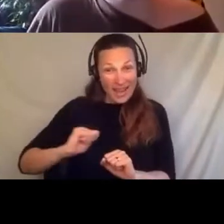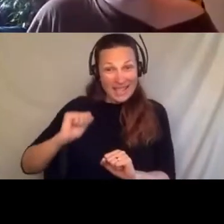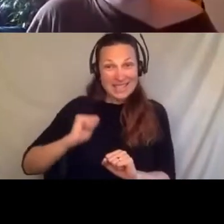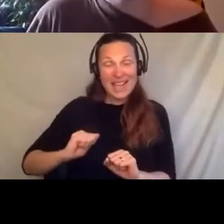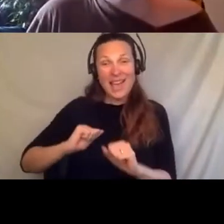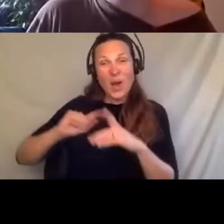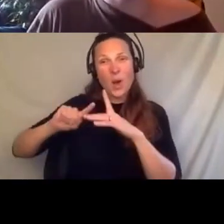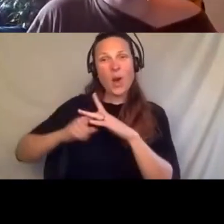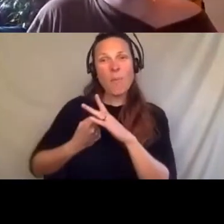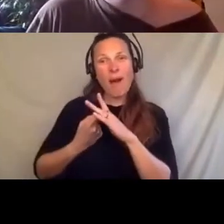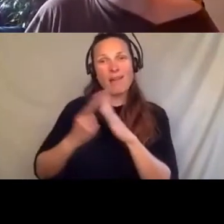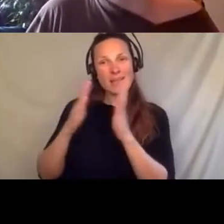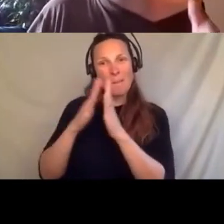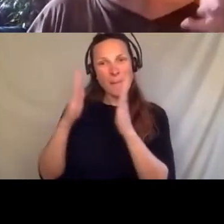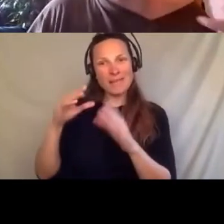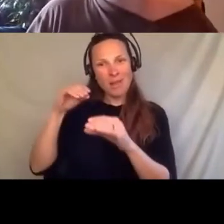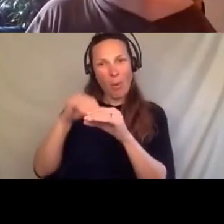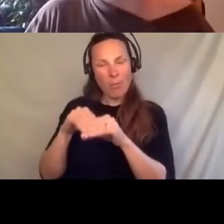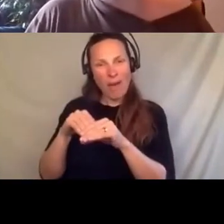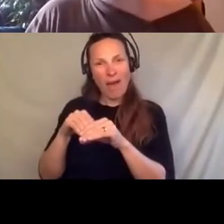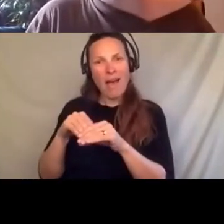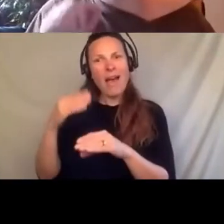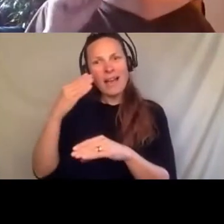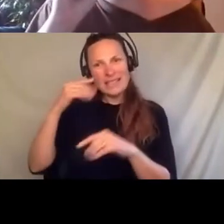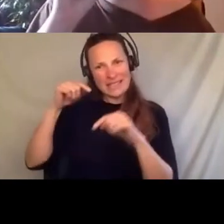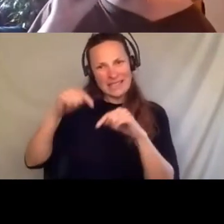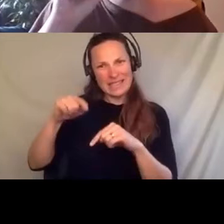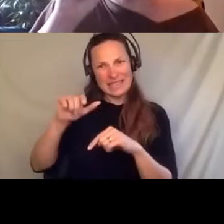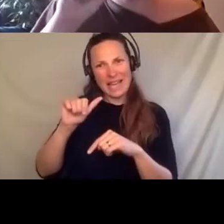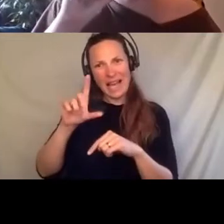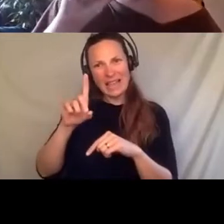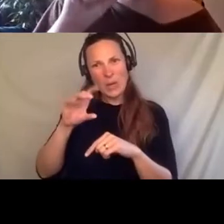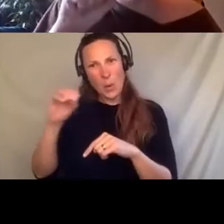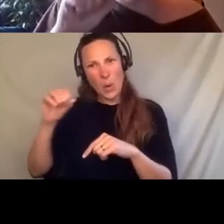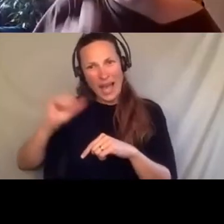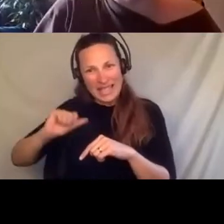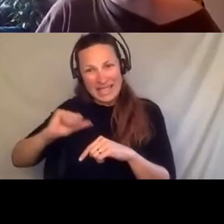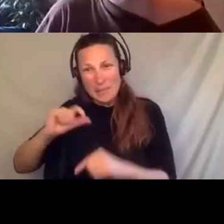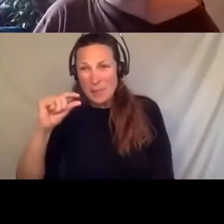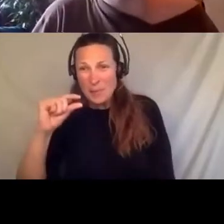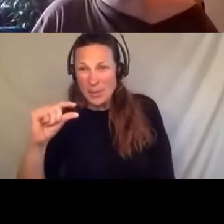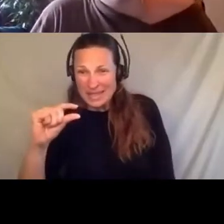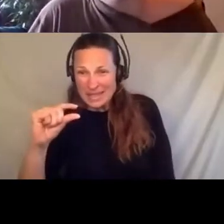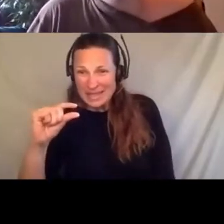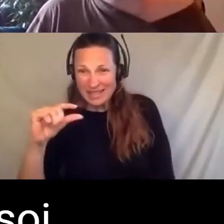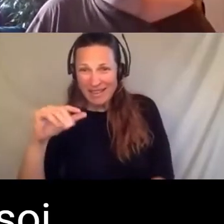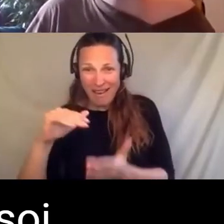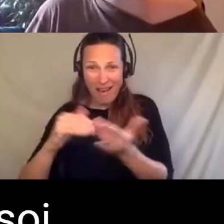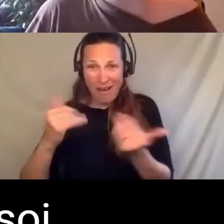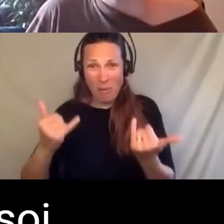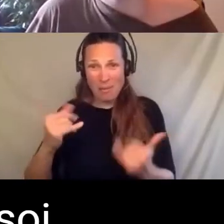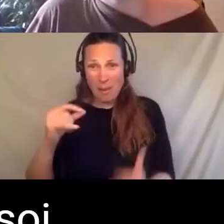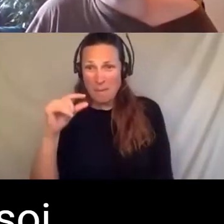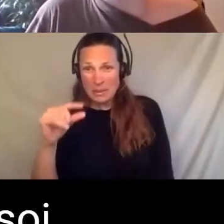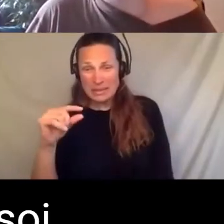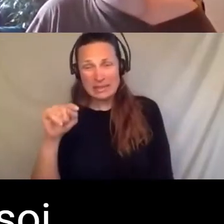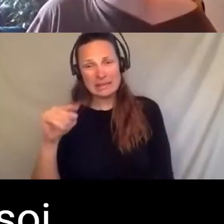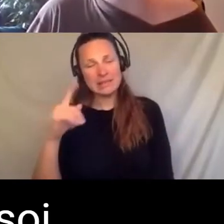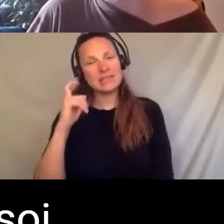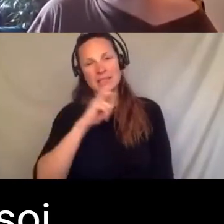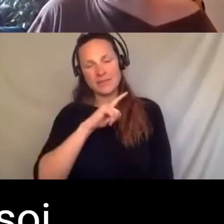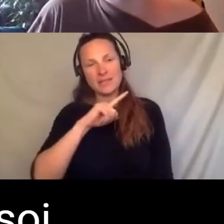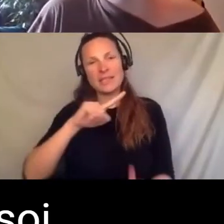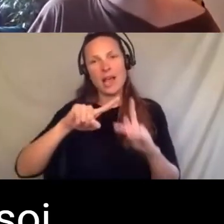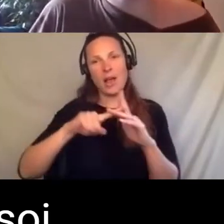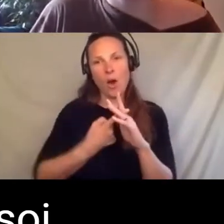le partir en semis. Je sais qu'à l'ado, on a essayé, puis ils sont super minuscules encore aujourd'hui. C'est difficile de